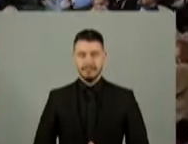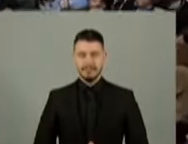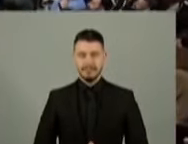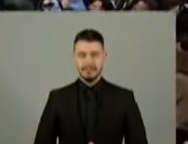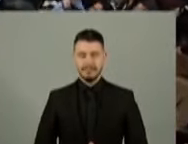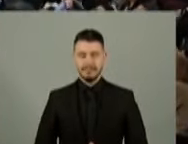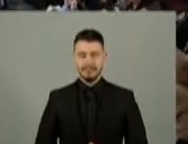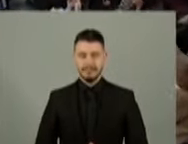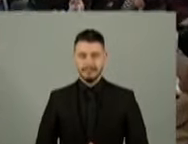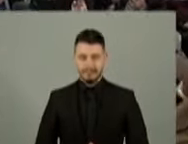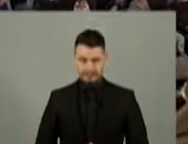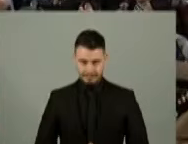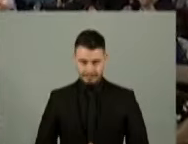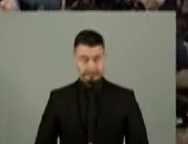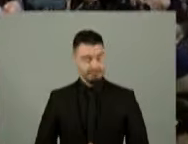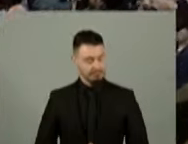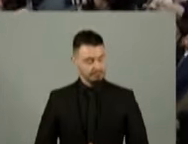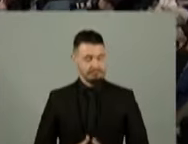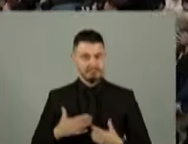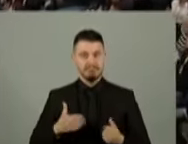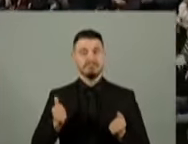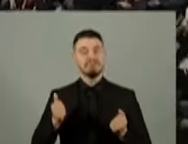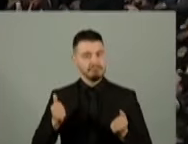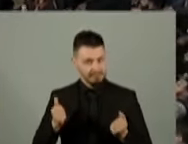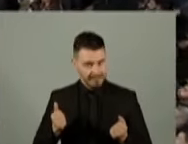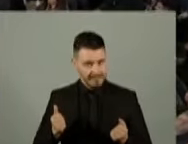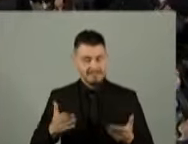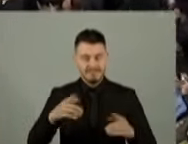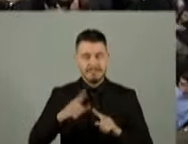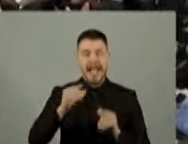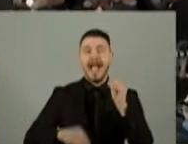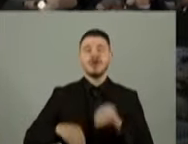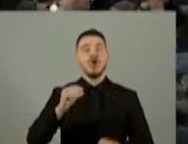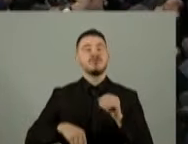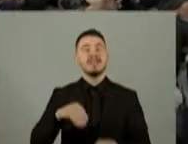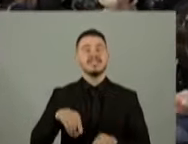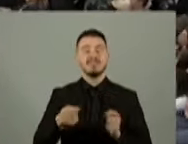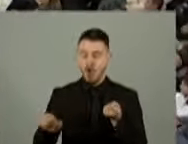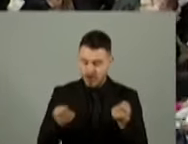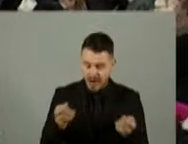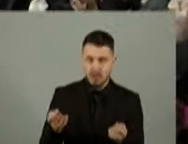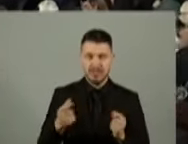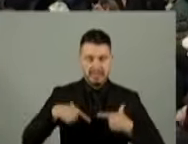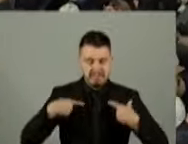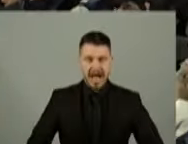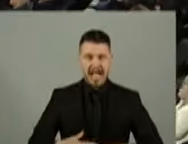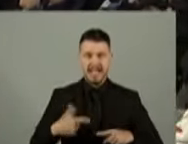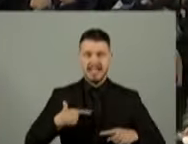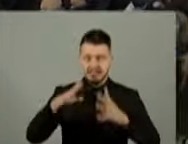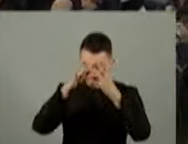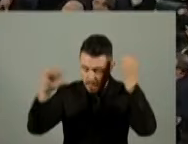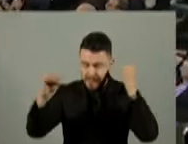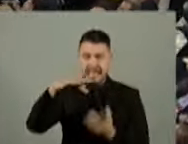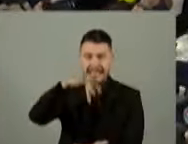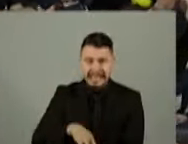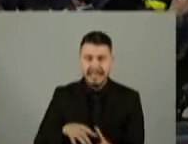να διασφαλίσει ακόμα την εκλογική ανάκαμψη του ΣΥΡΙΖΑ σε δημοσκοπική συμπεριφάση και okay. Εκλογική μέχρι τον Ιούνιο. Το ερώτημα,